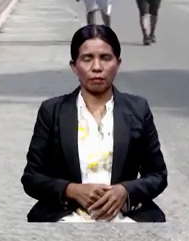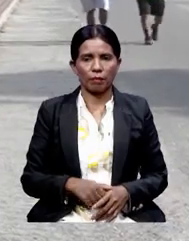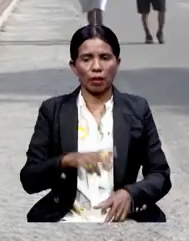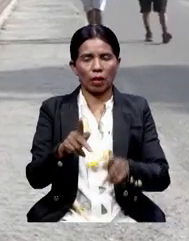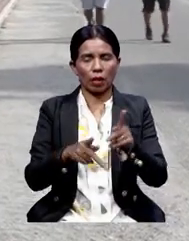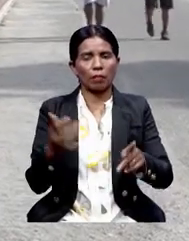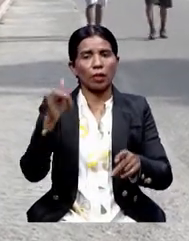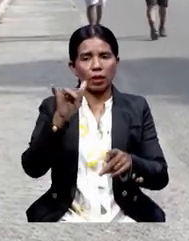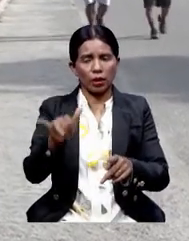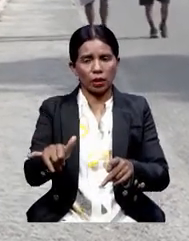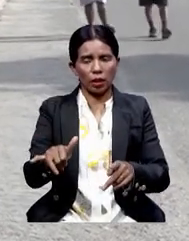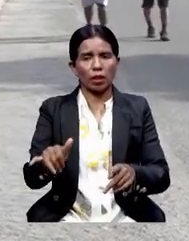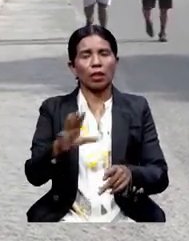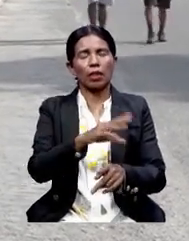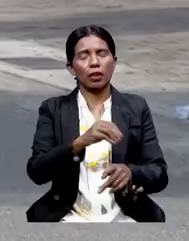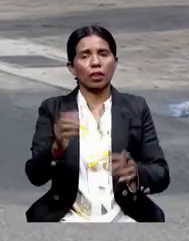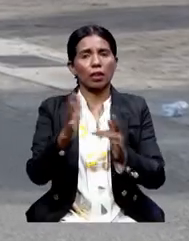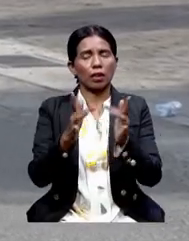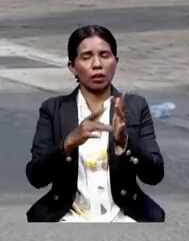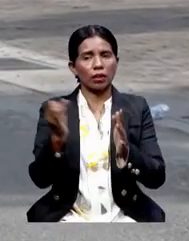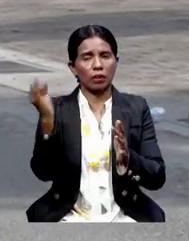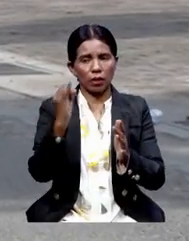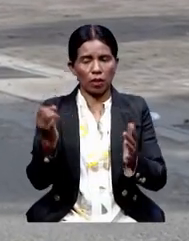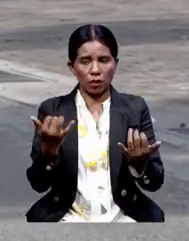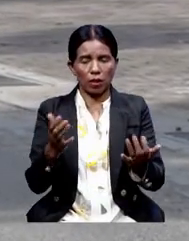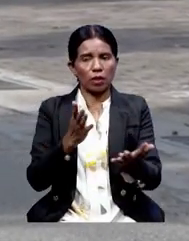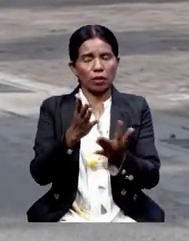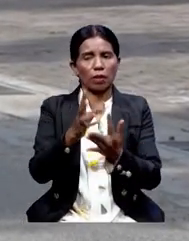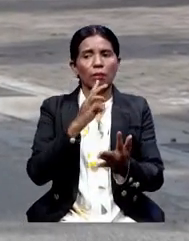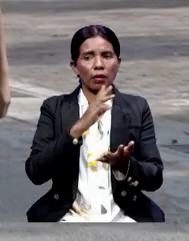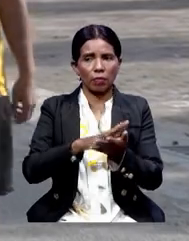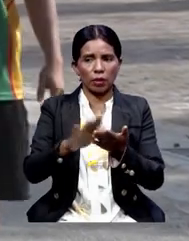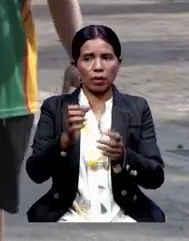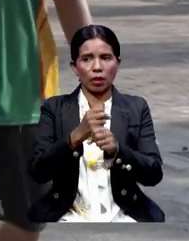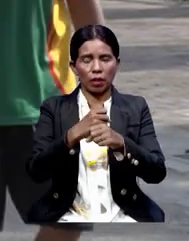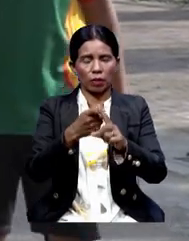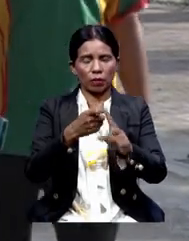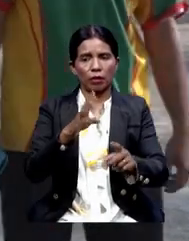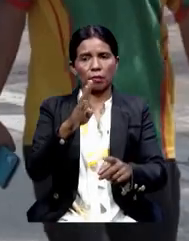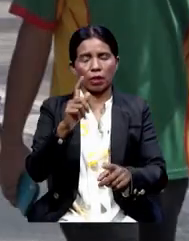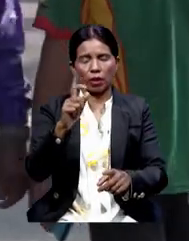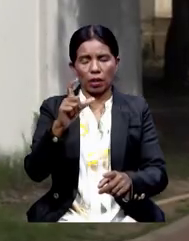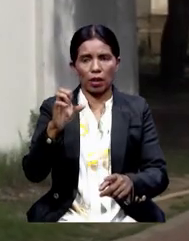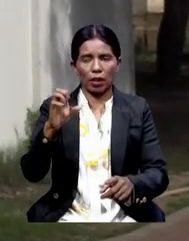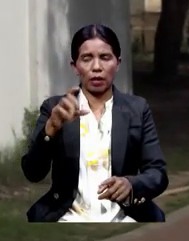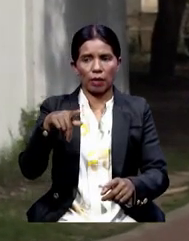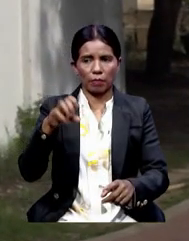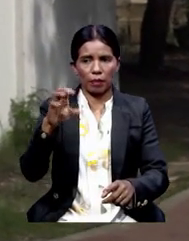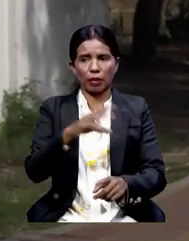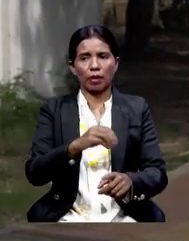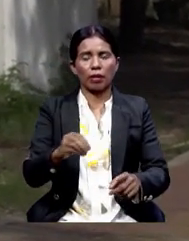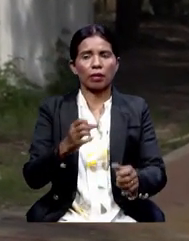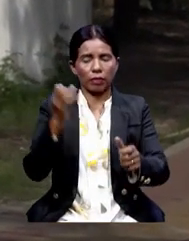Komunidade nebe hela iha area branca dadaun ne asesuona bemos nebe kanaliza husi BTLP. Tuir direktor operasaun no manutensaun